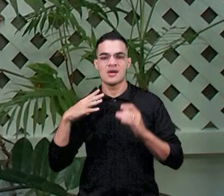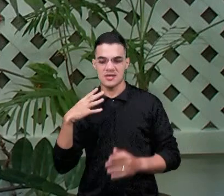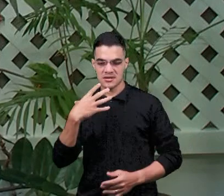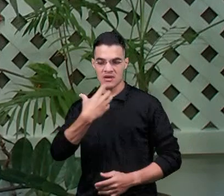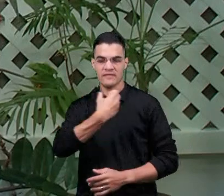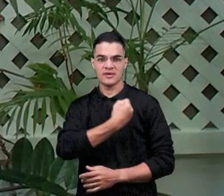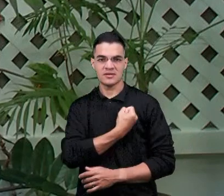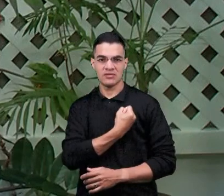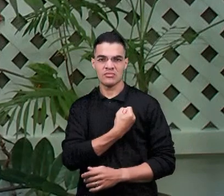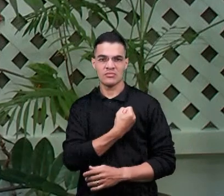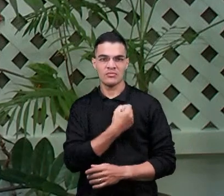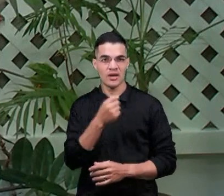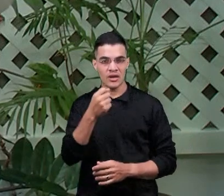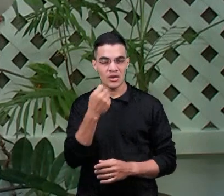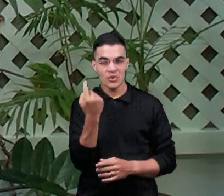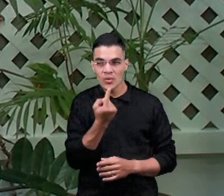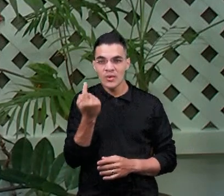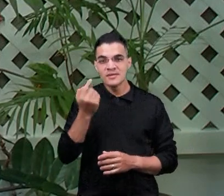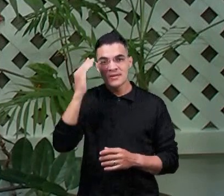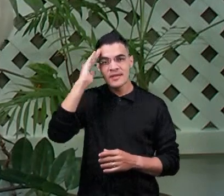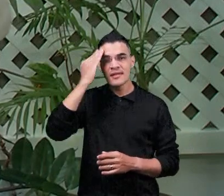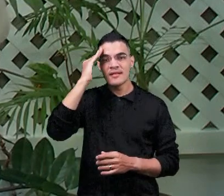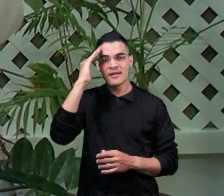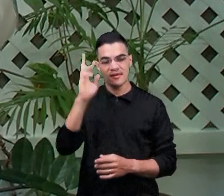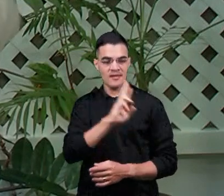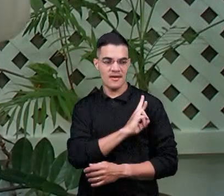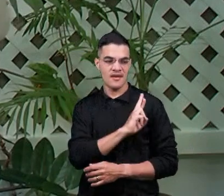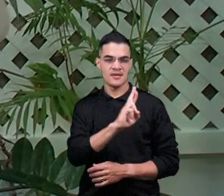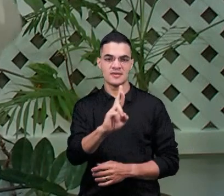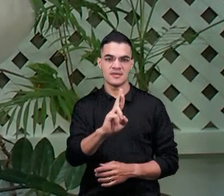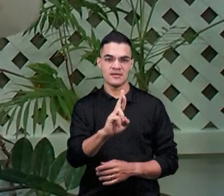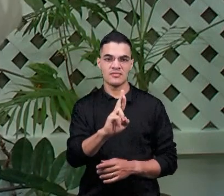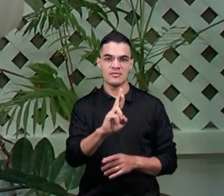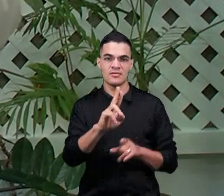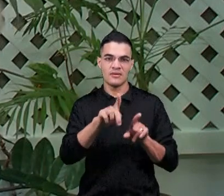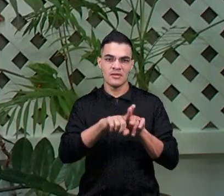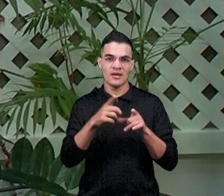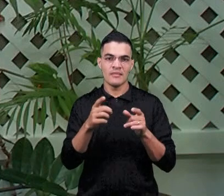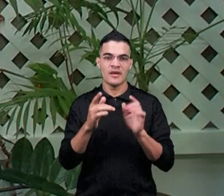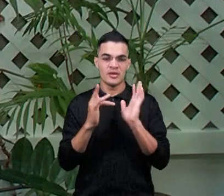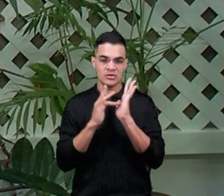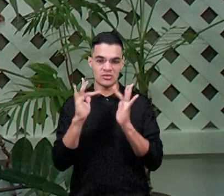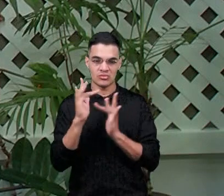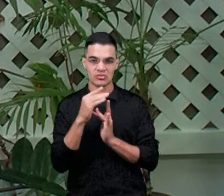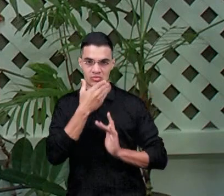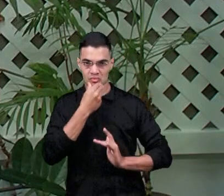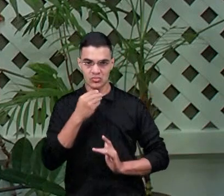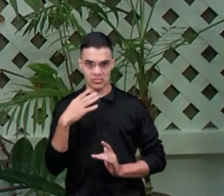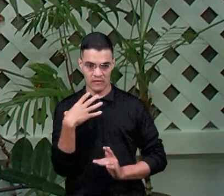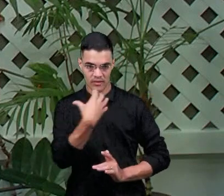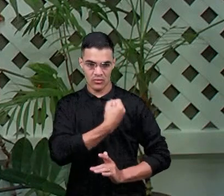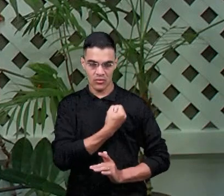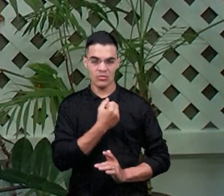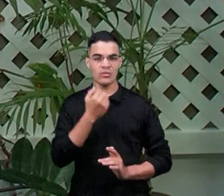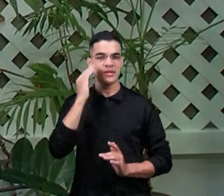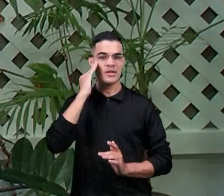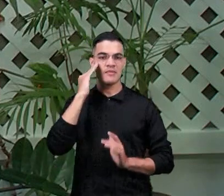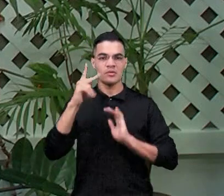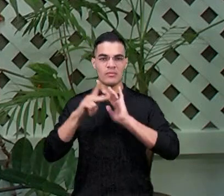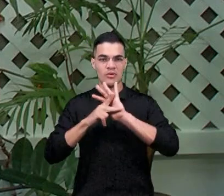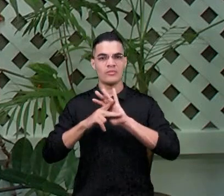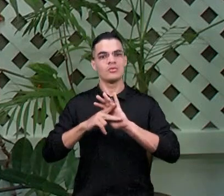dans la question de la compréhension de religion et la compréhension de lui, du Sauveur. Que Dieu bénisse nos